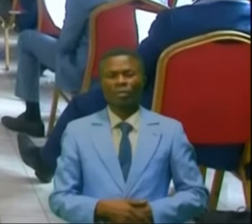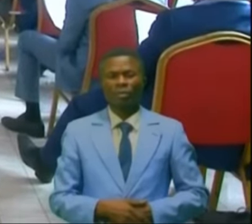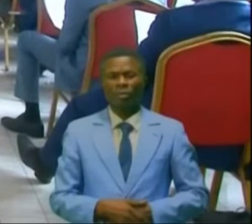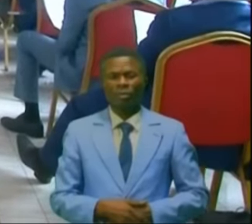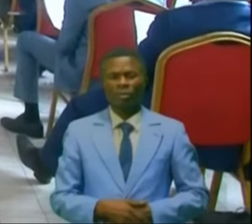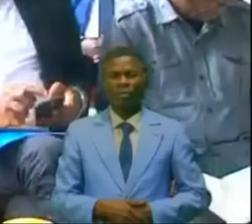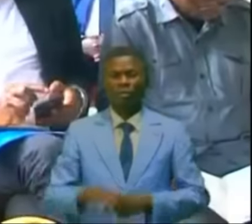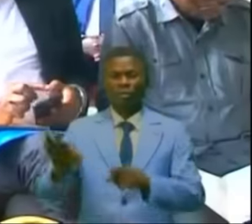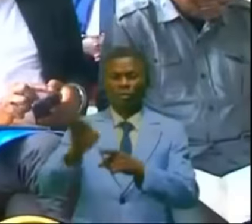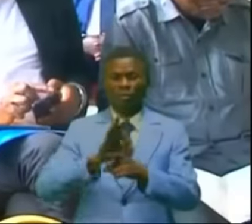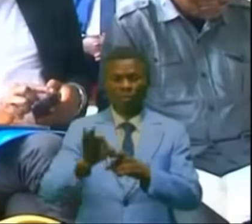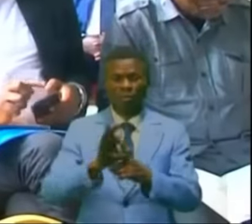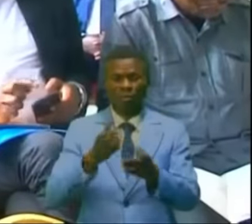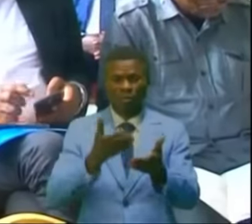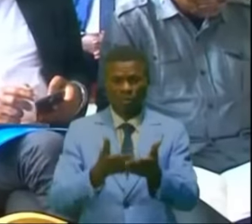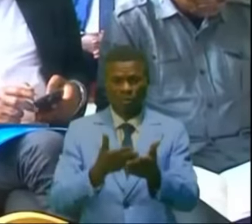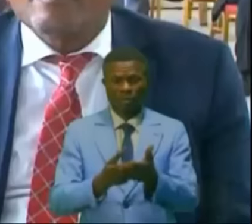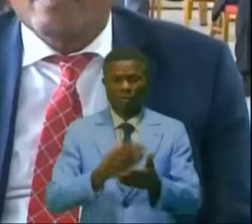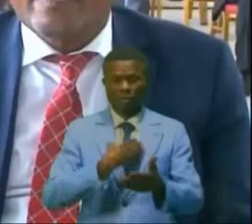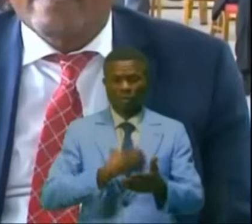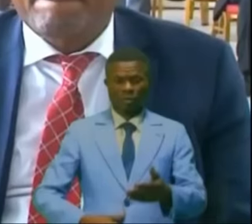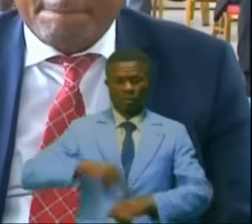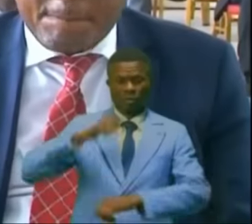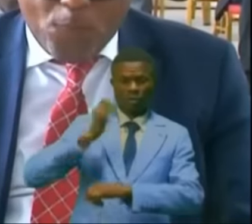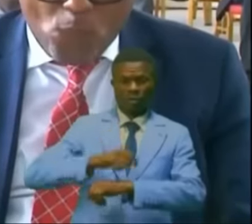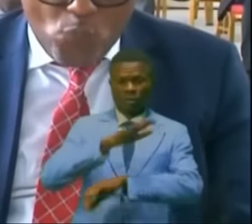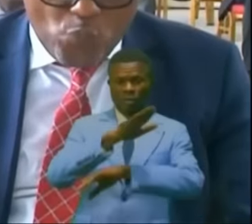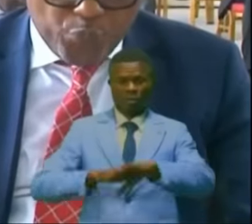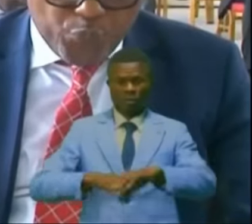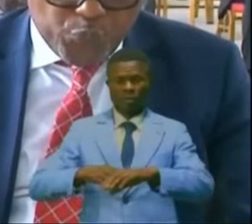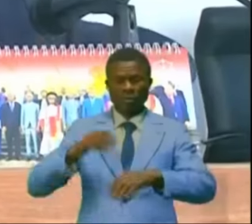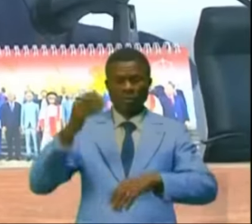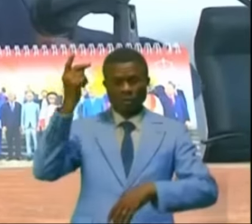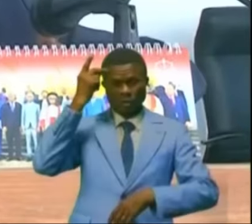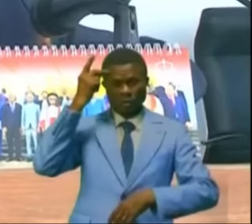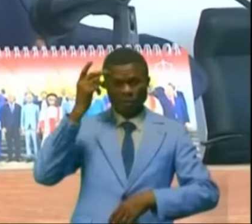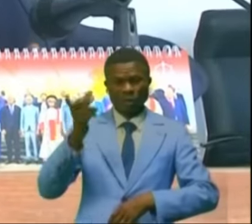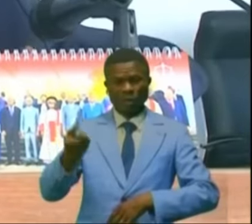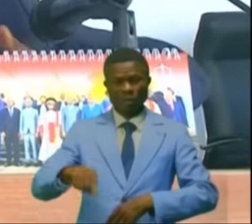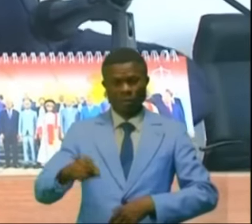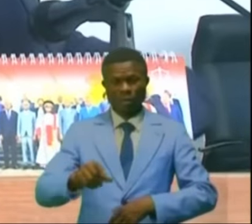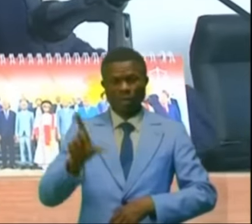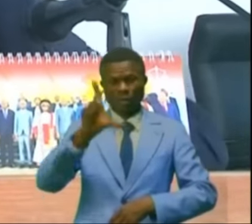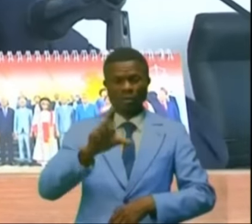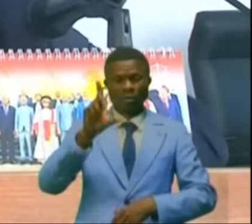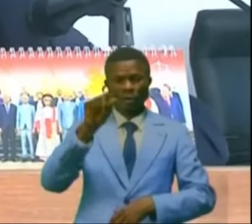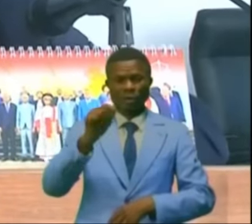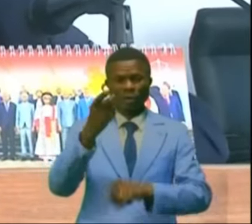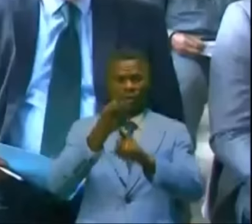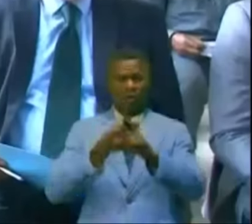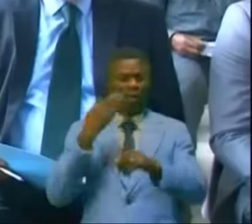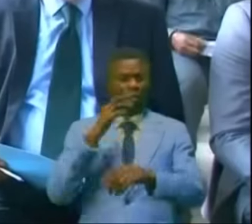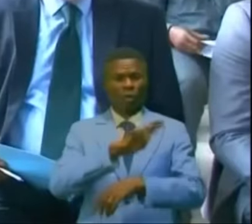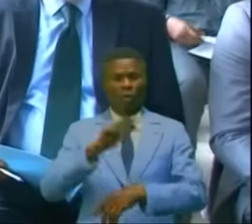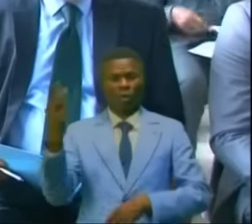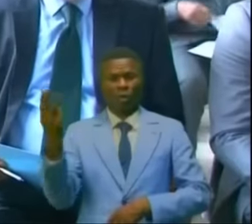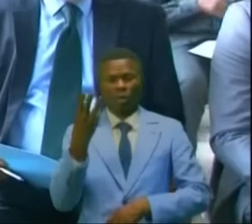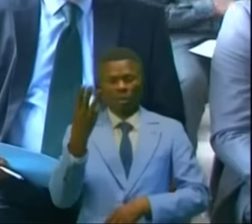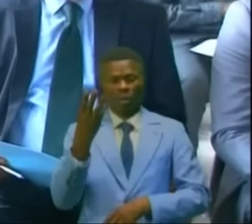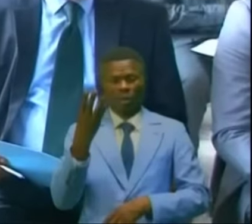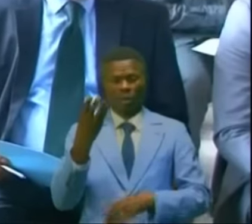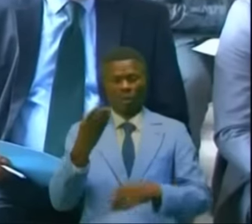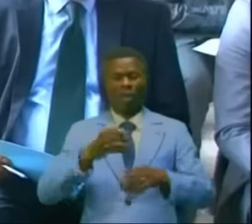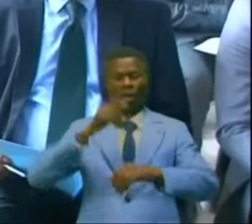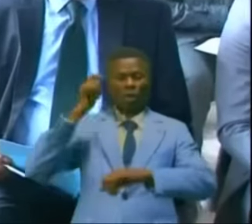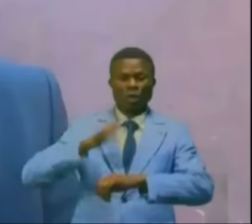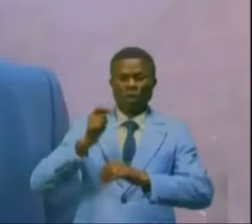Cette session de formation des magistrats de la Cour d'appel de Kinshasa-Gombe tenue ce lundi 20 mai 2024 dans la grande salle d'audience de